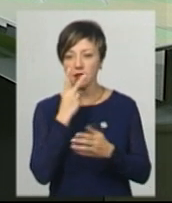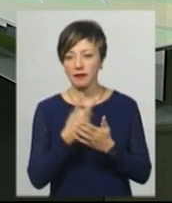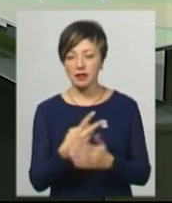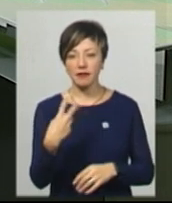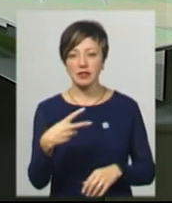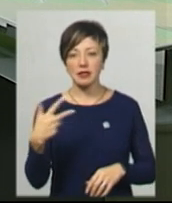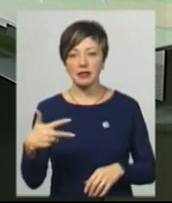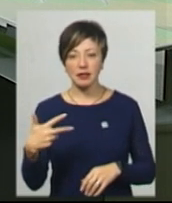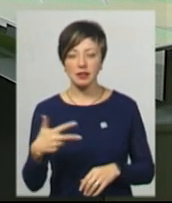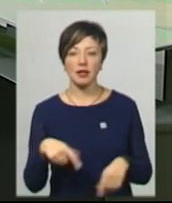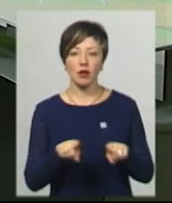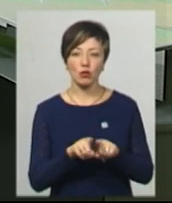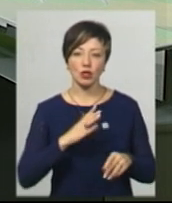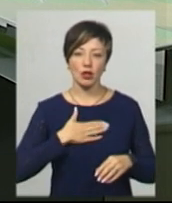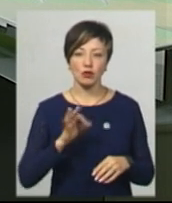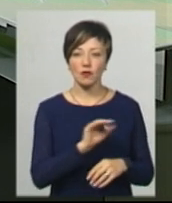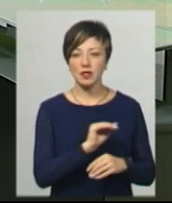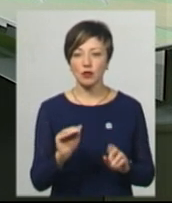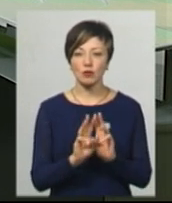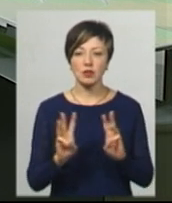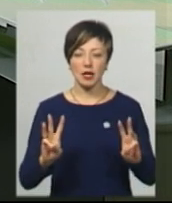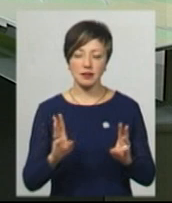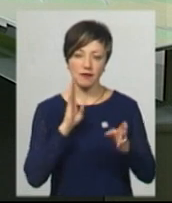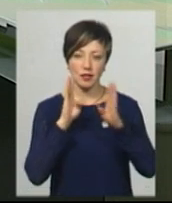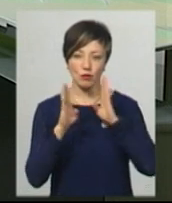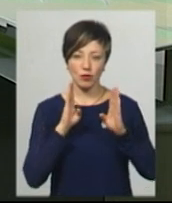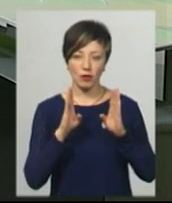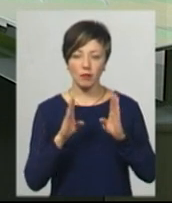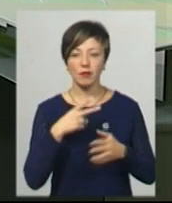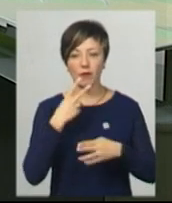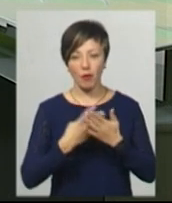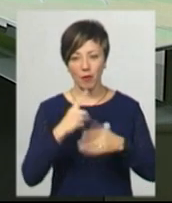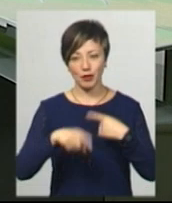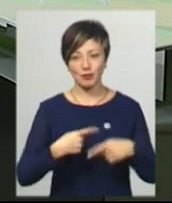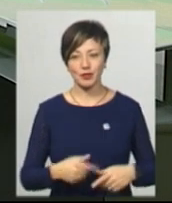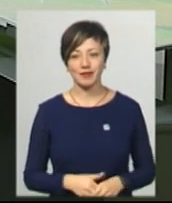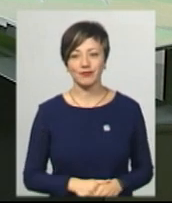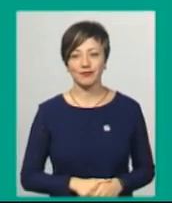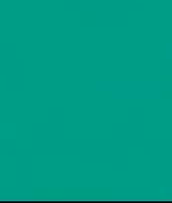вже о 20:30, а також на нашому офіційному сайті та на сторінці у Фейсбук. Побачимось!